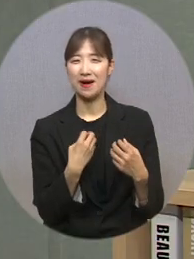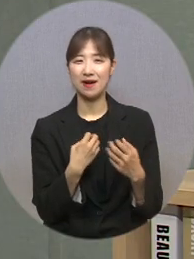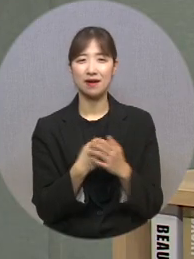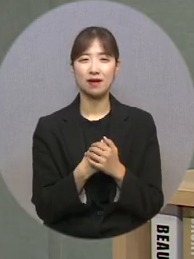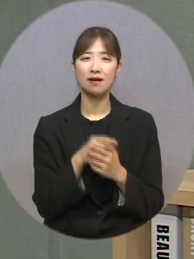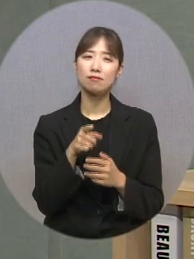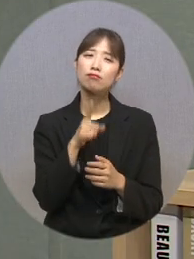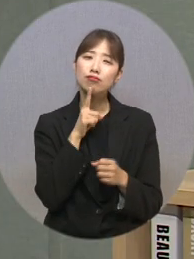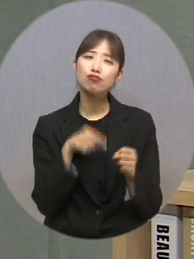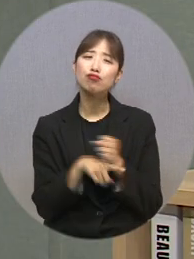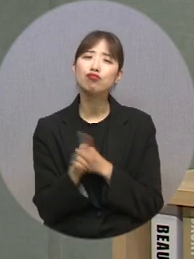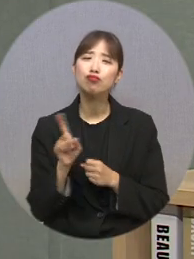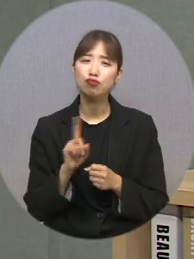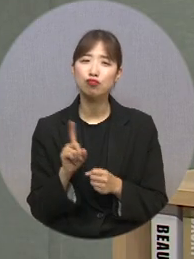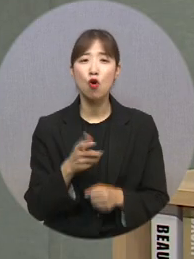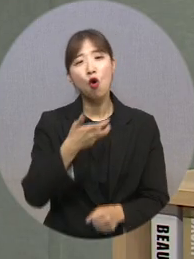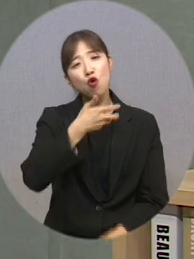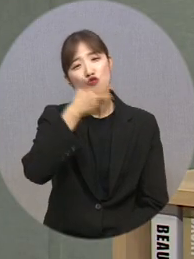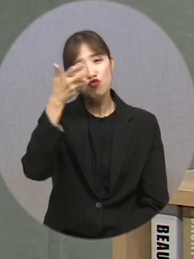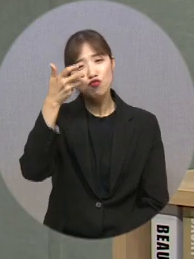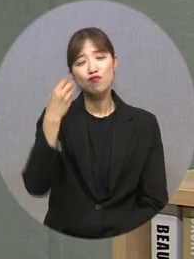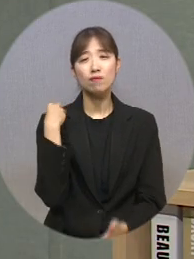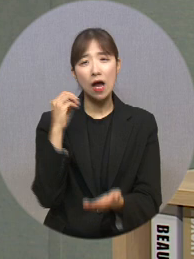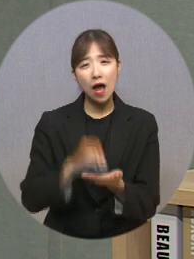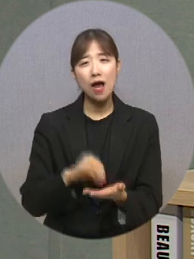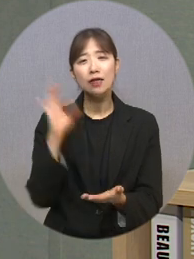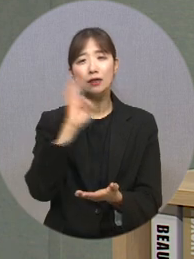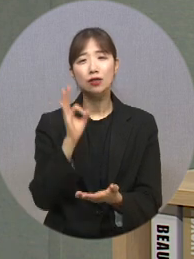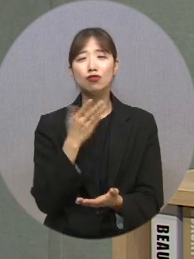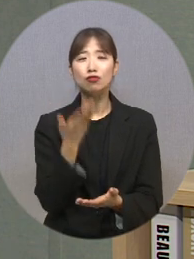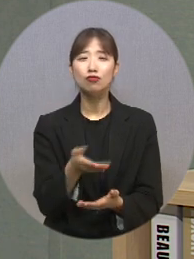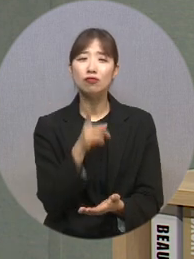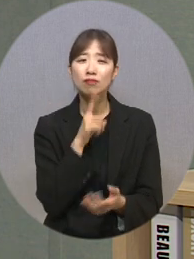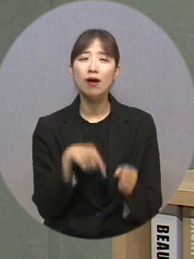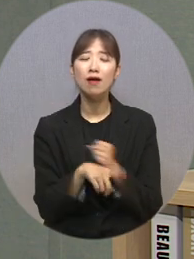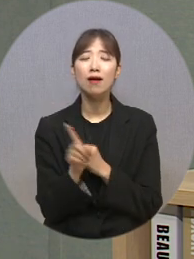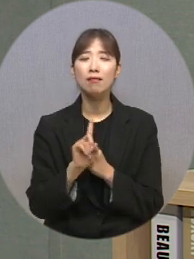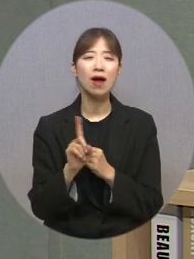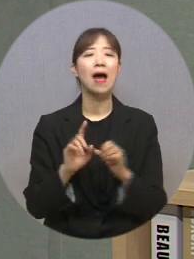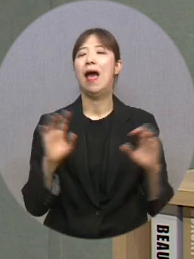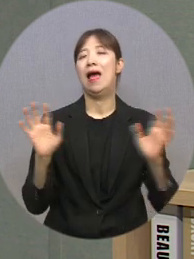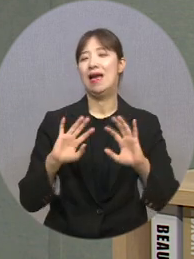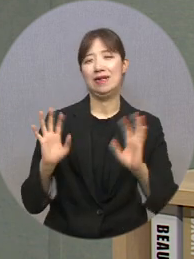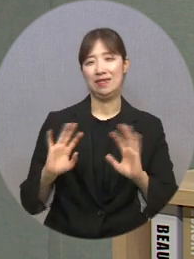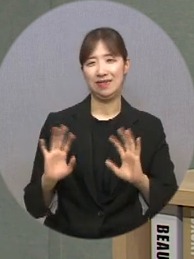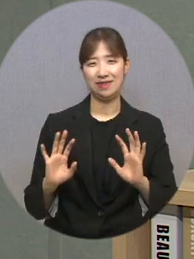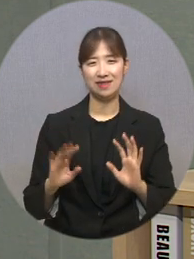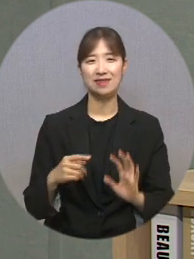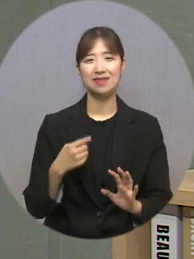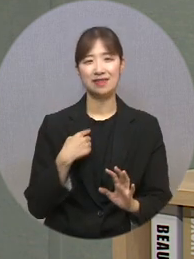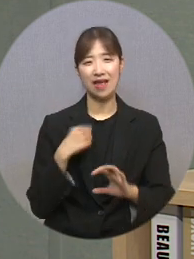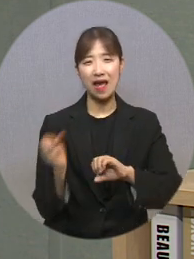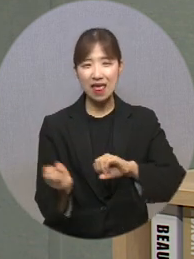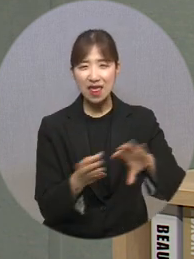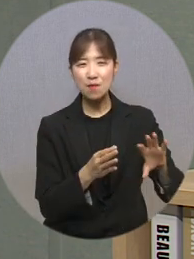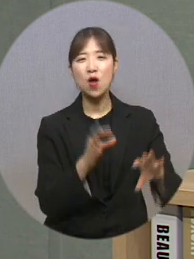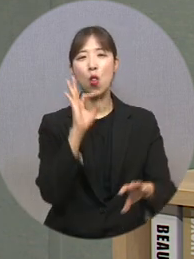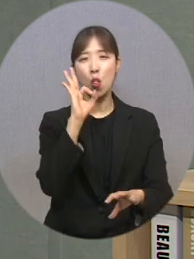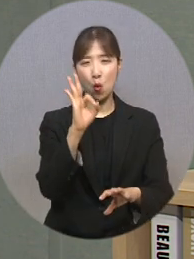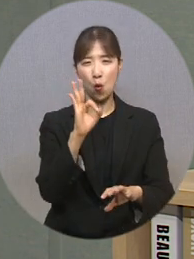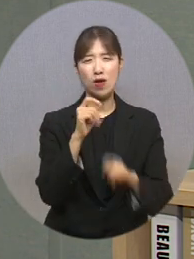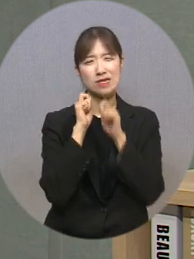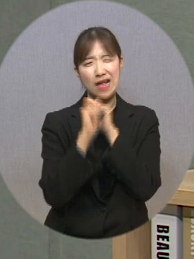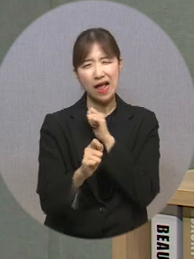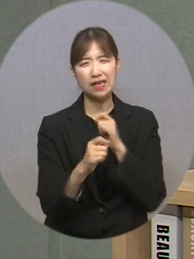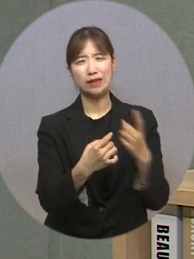그 무슨 얘기냐고 꿈을 당신에게 어떻게 찾아주냐고 그랬더니 아니 그게 아니에요. 제가 잃어버린 돈을